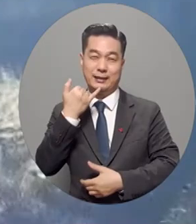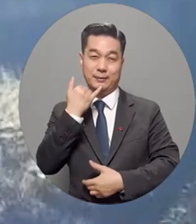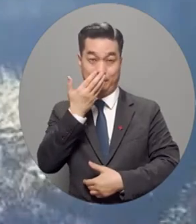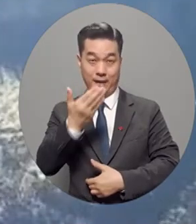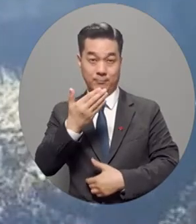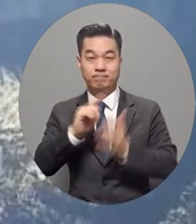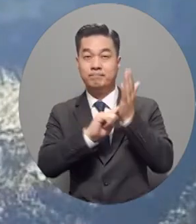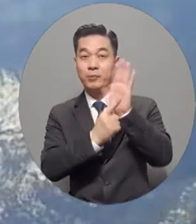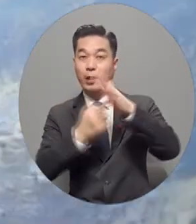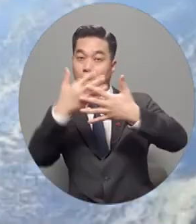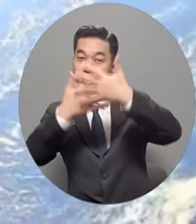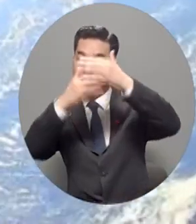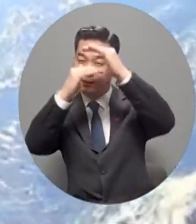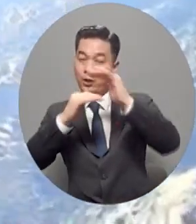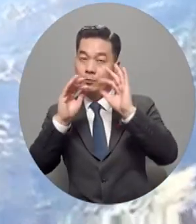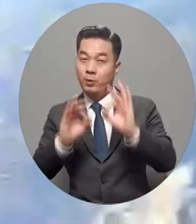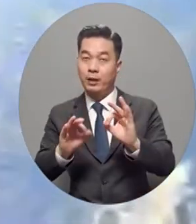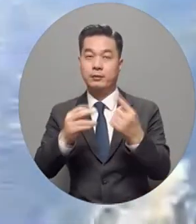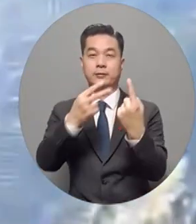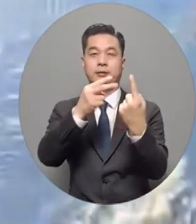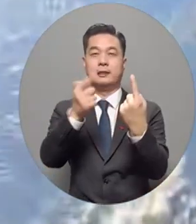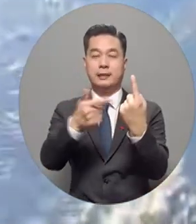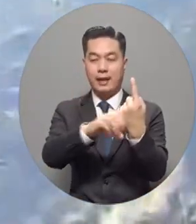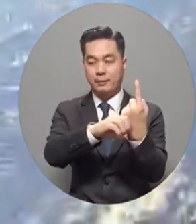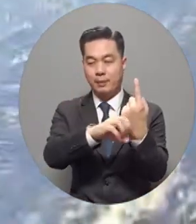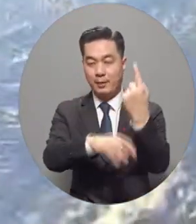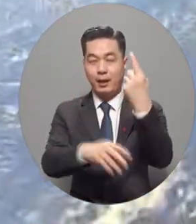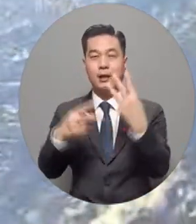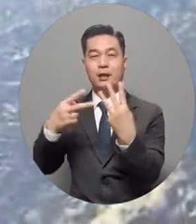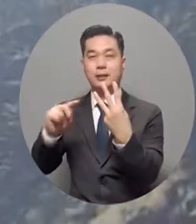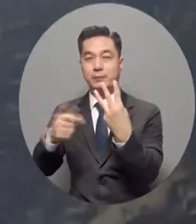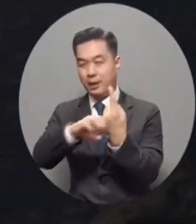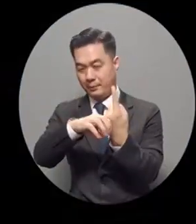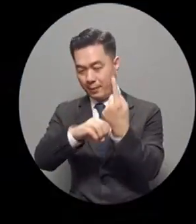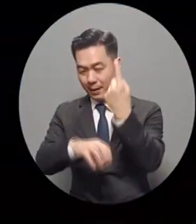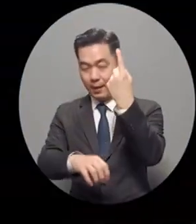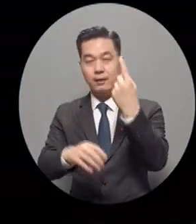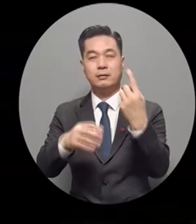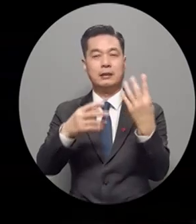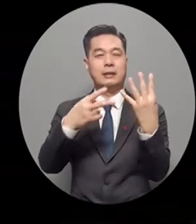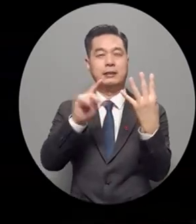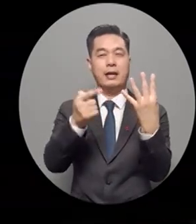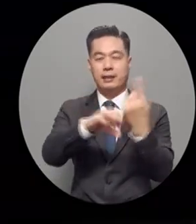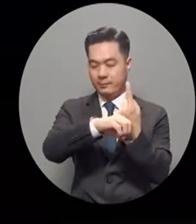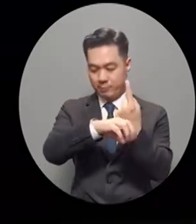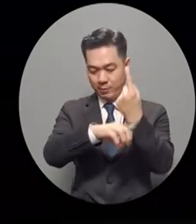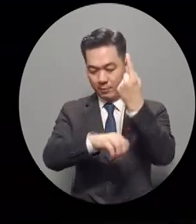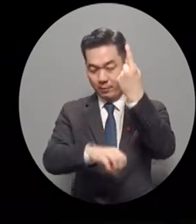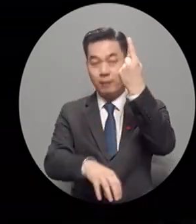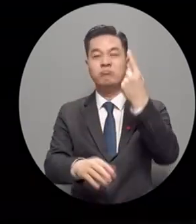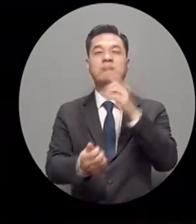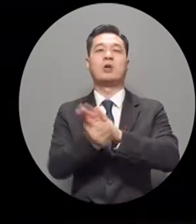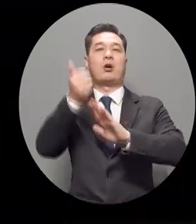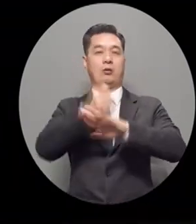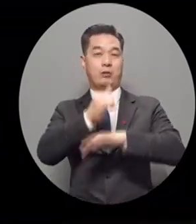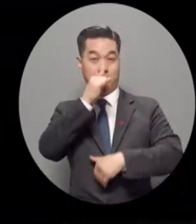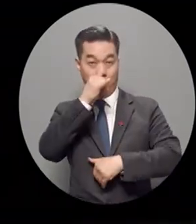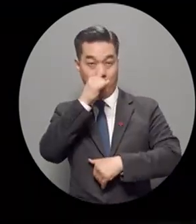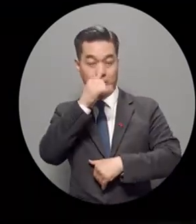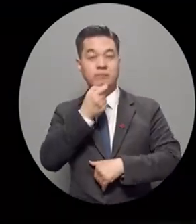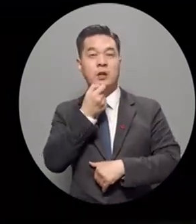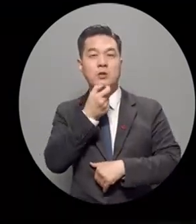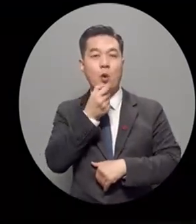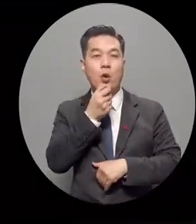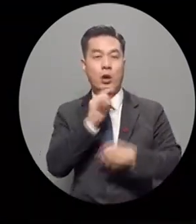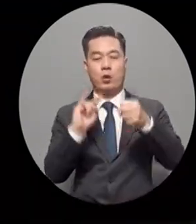영상을 보시면요 1단과 3단 그리고 어 4단 분리가 성공적으로이 고 있고요이어서 소형 위성이 최종